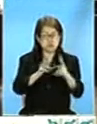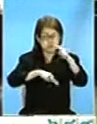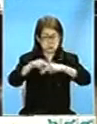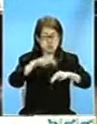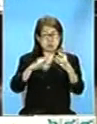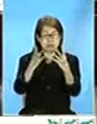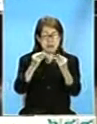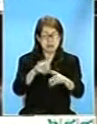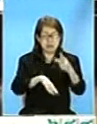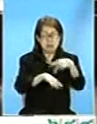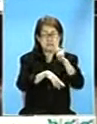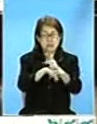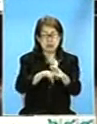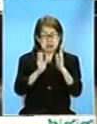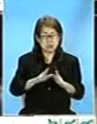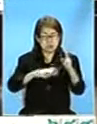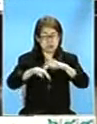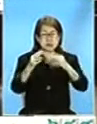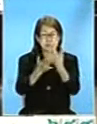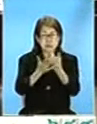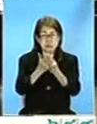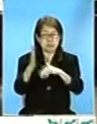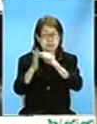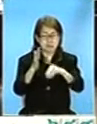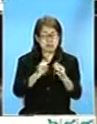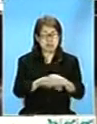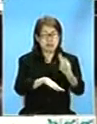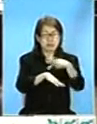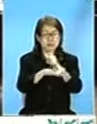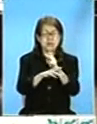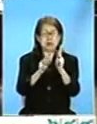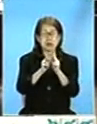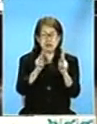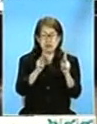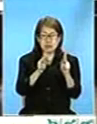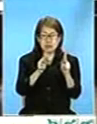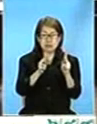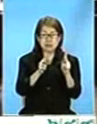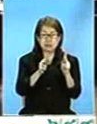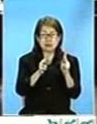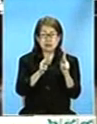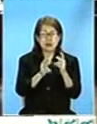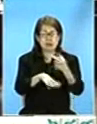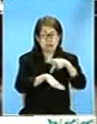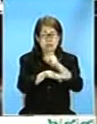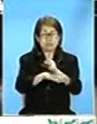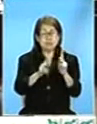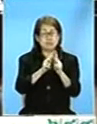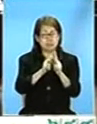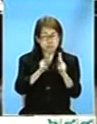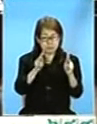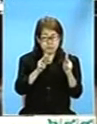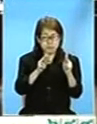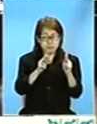ผู้ตรวจเงินแผ่นดินนะครับมีประธานกรรมการที่มีการคณะ